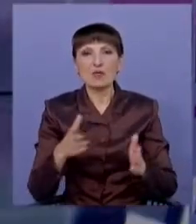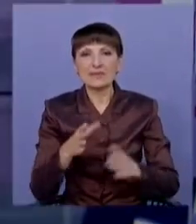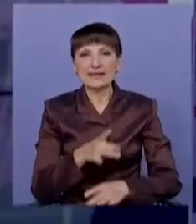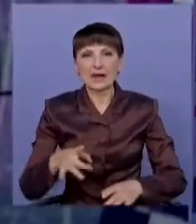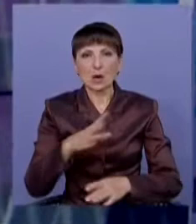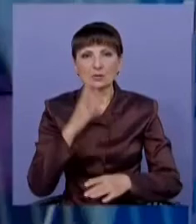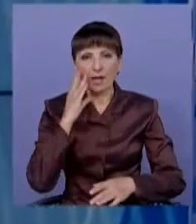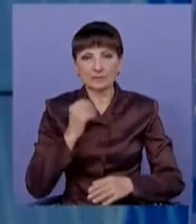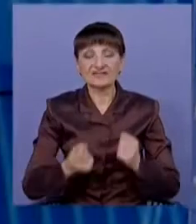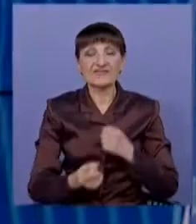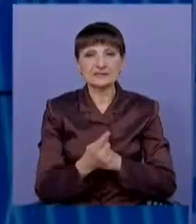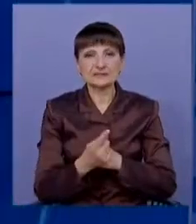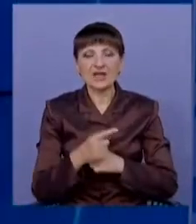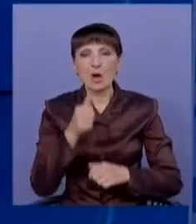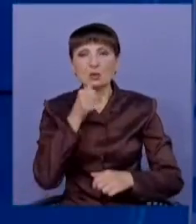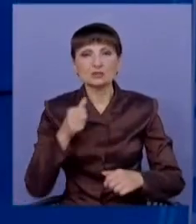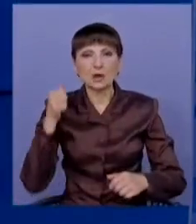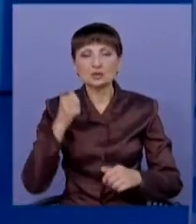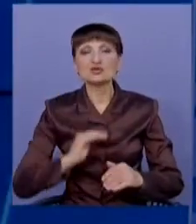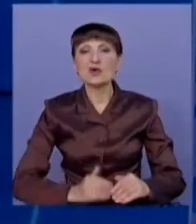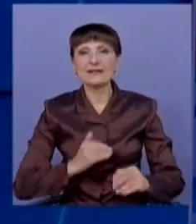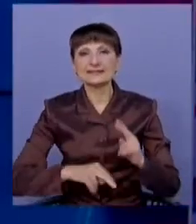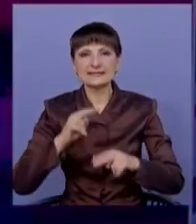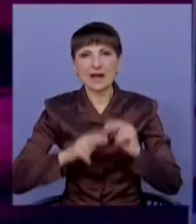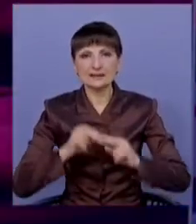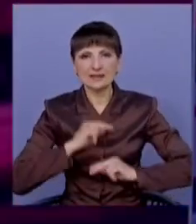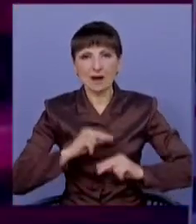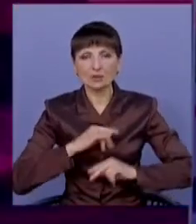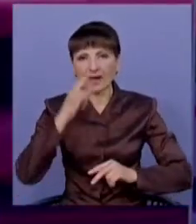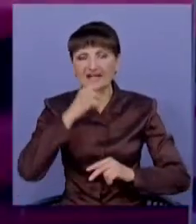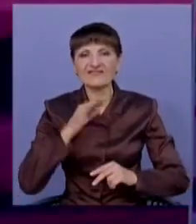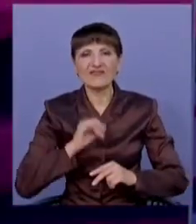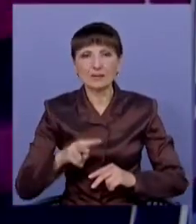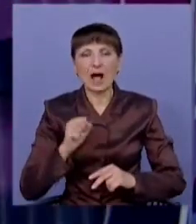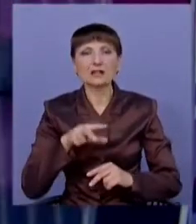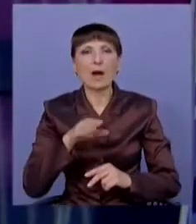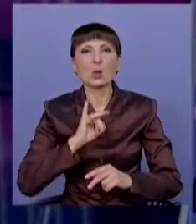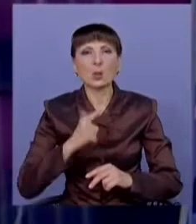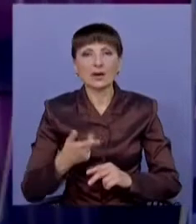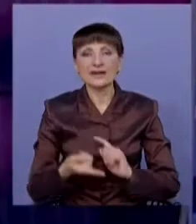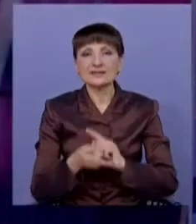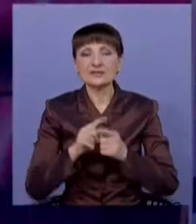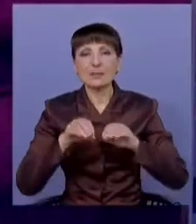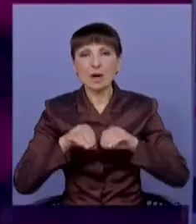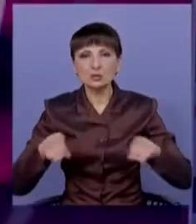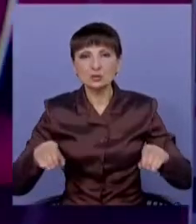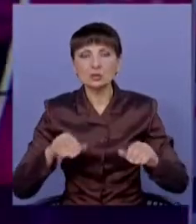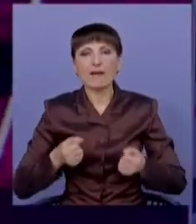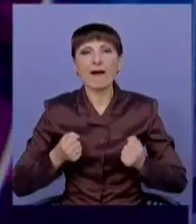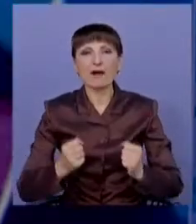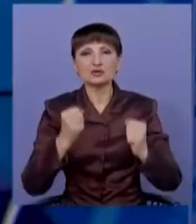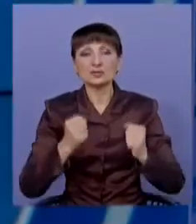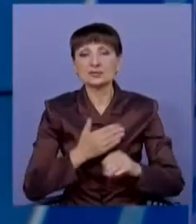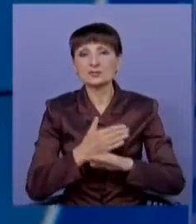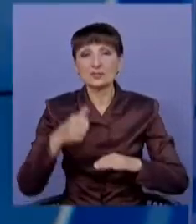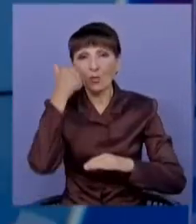микрорайонов Алматы. Выяснилось, что в прошлом году частники провели строительные работы в Казахфильме и Алмагуле. Заменили бордюры, установили качели, но спустя